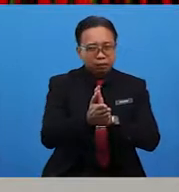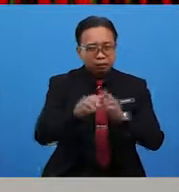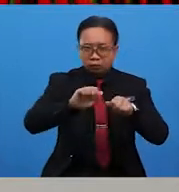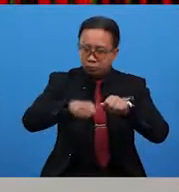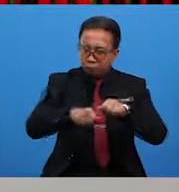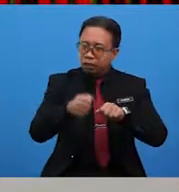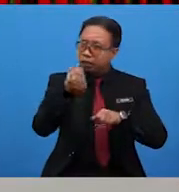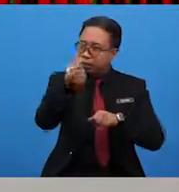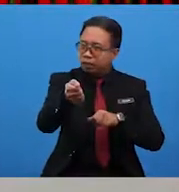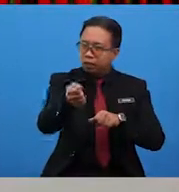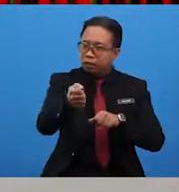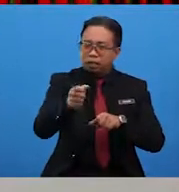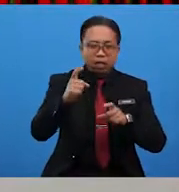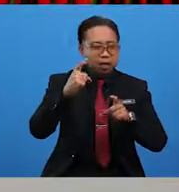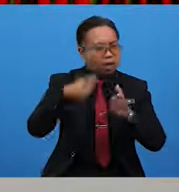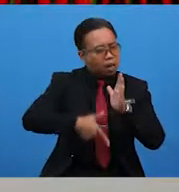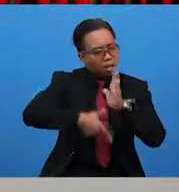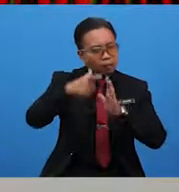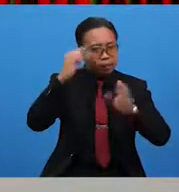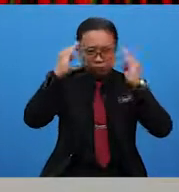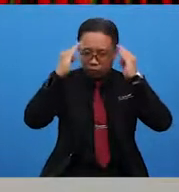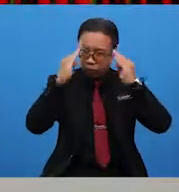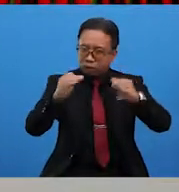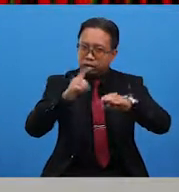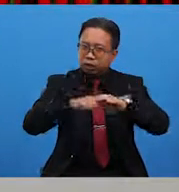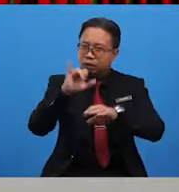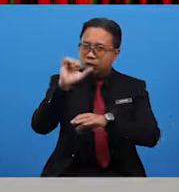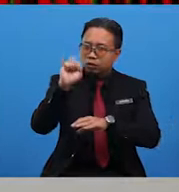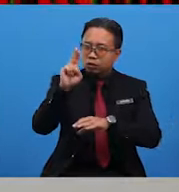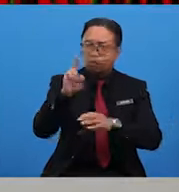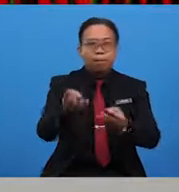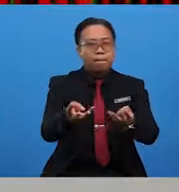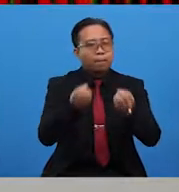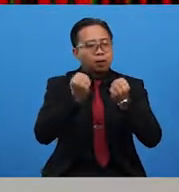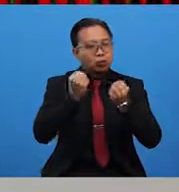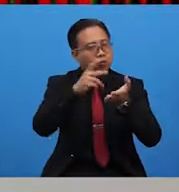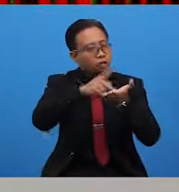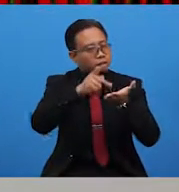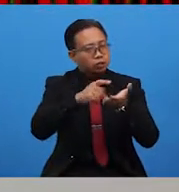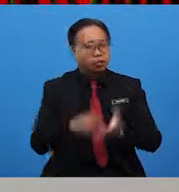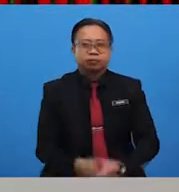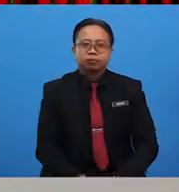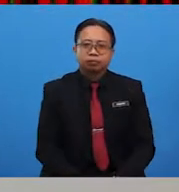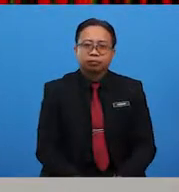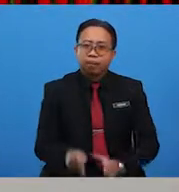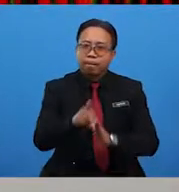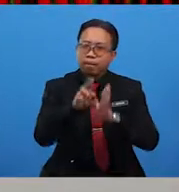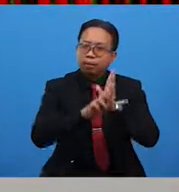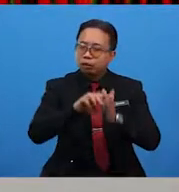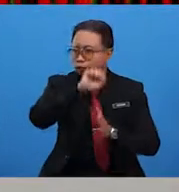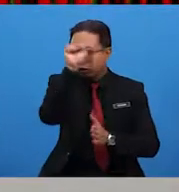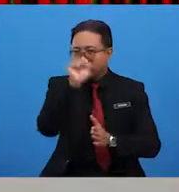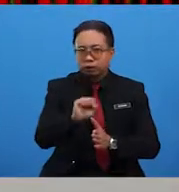diluar sana toko pelajar lebih fokus pada isu yang ingin dikaji ingat ya persoalan kajian